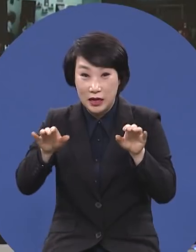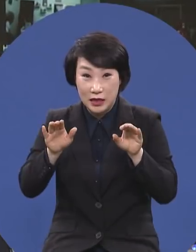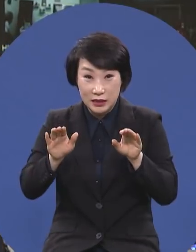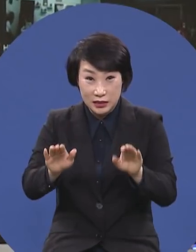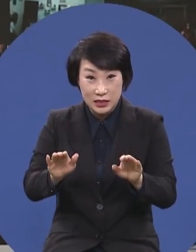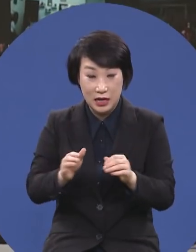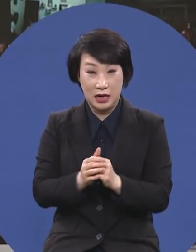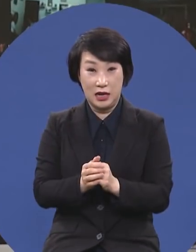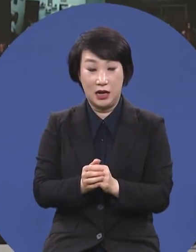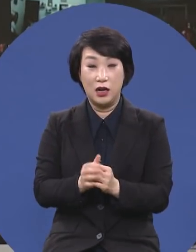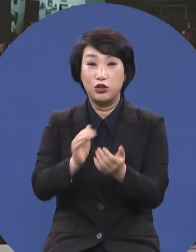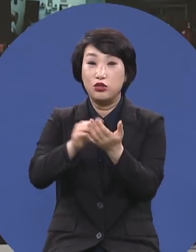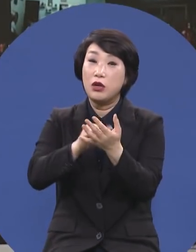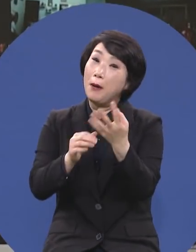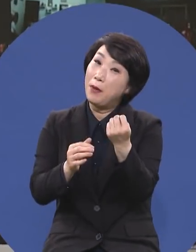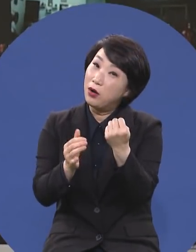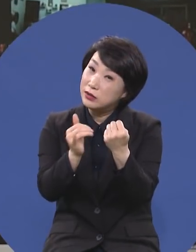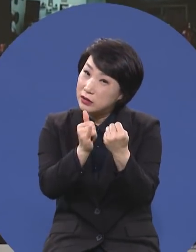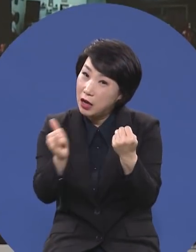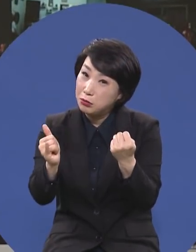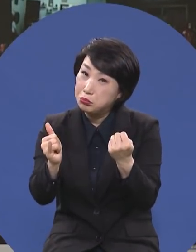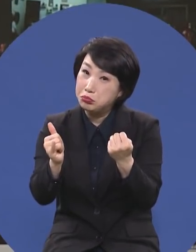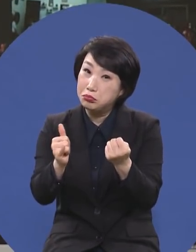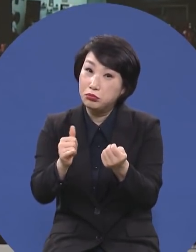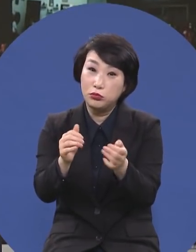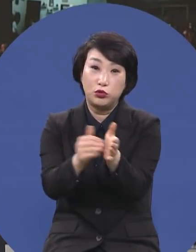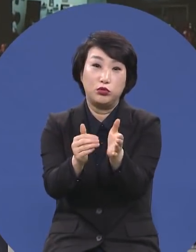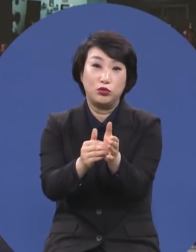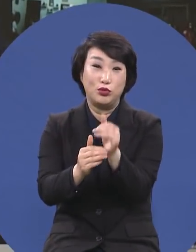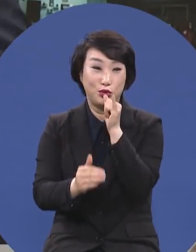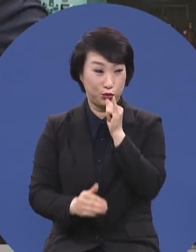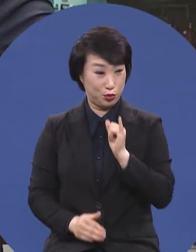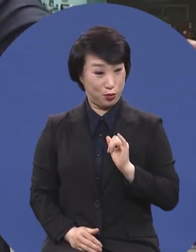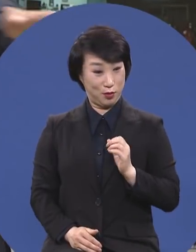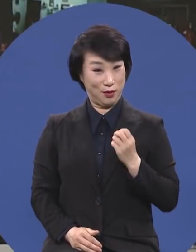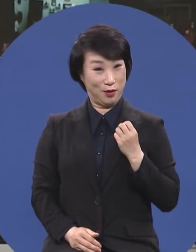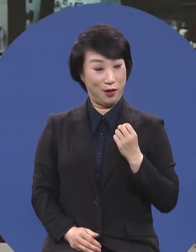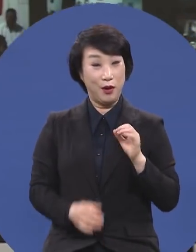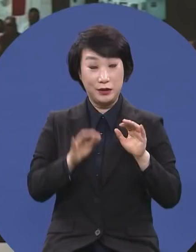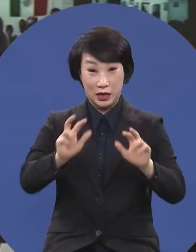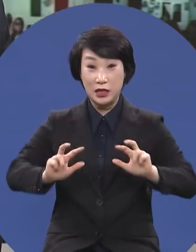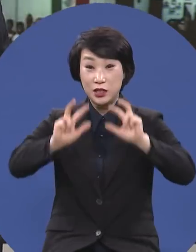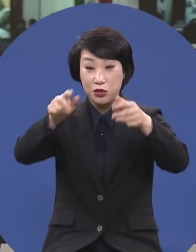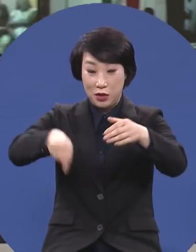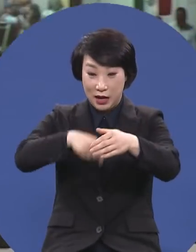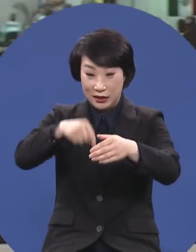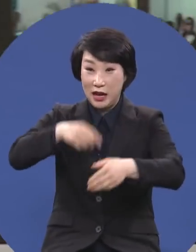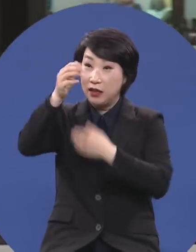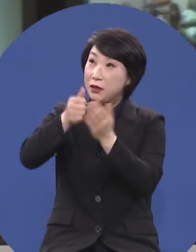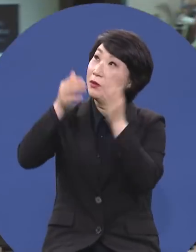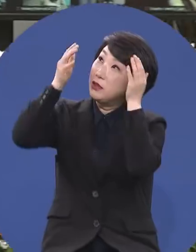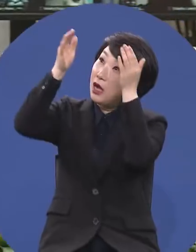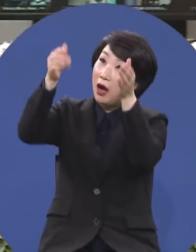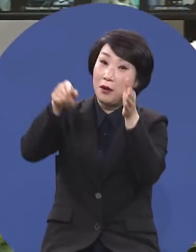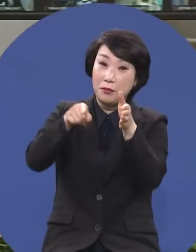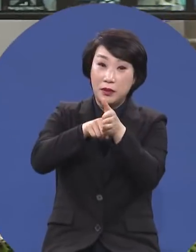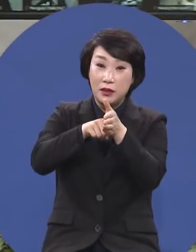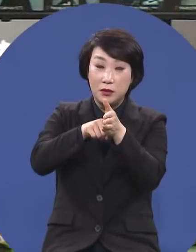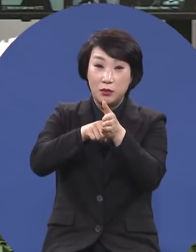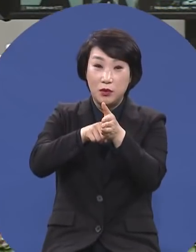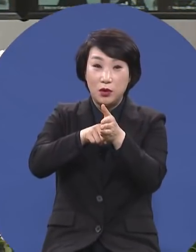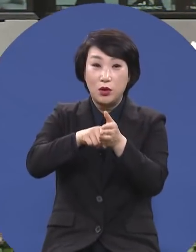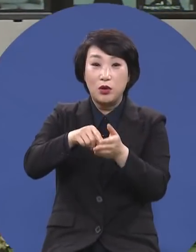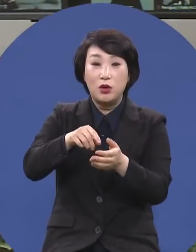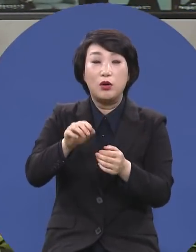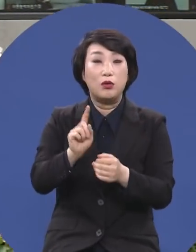시대마다 몇 사람에 불과할 정도였으니 지구상에 하나님을 향한 믿음이